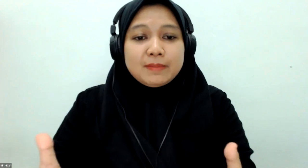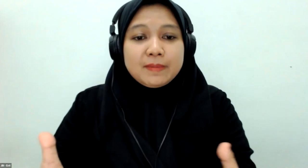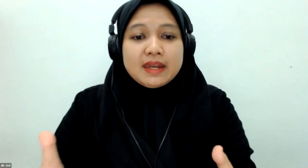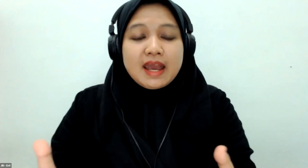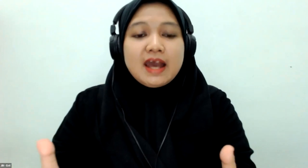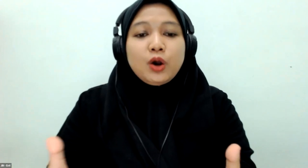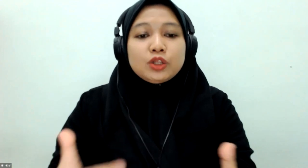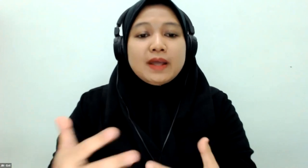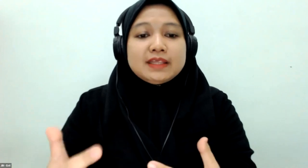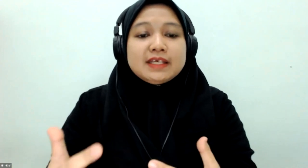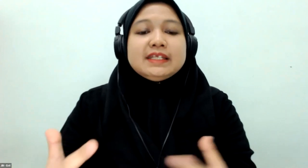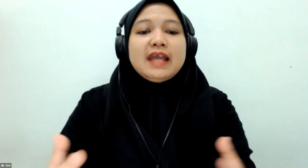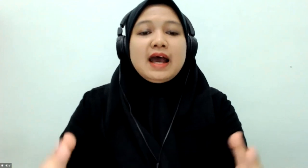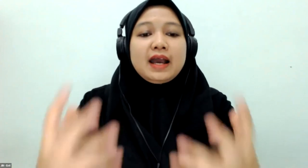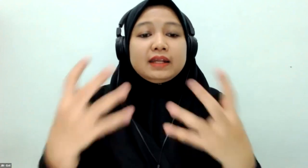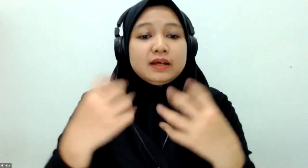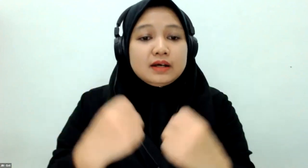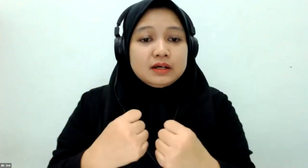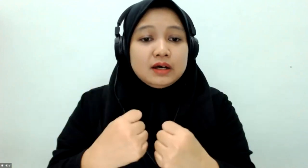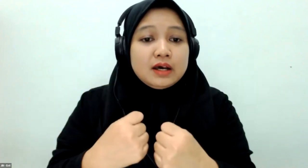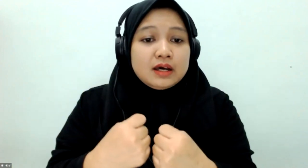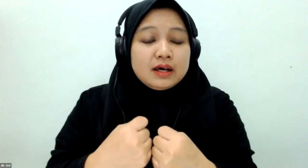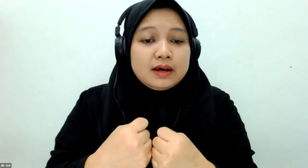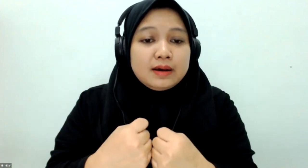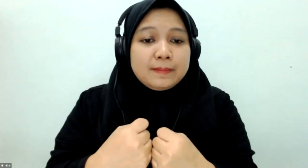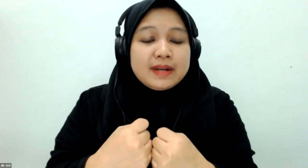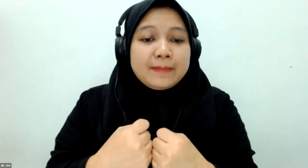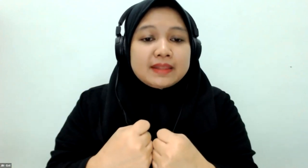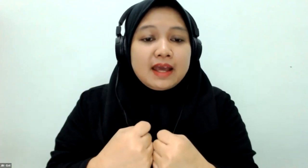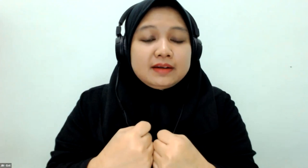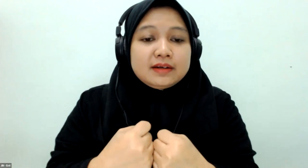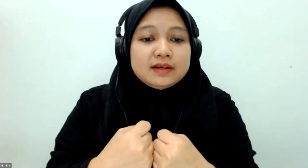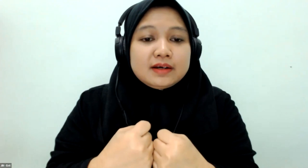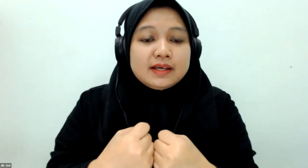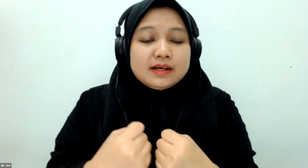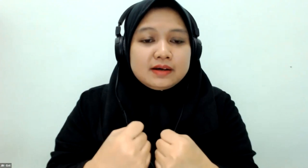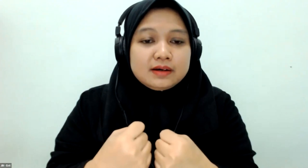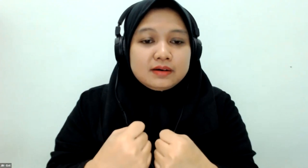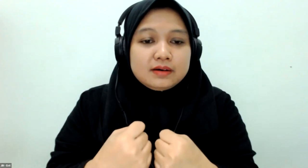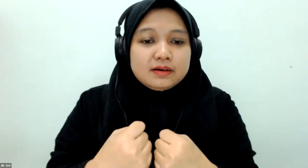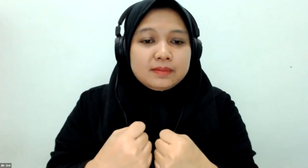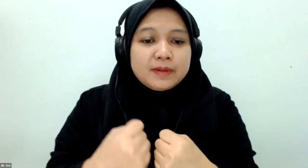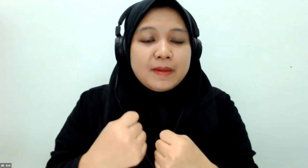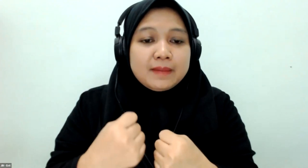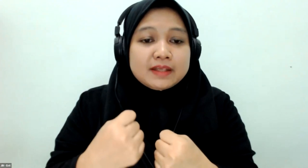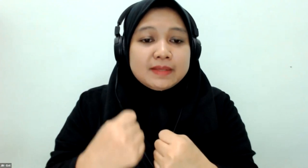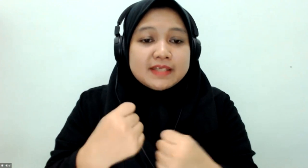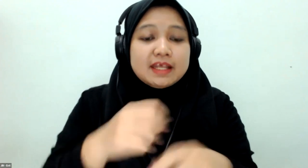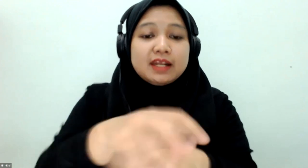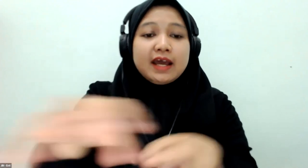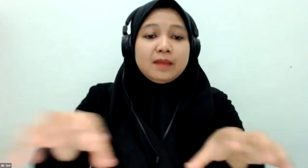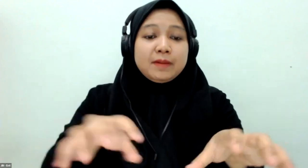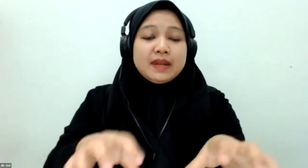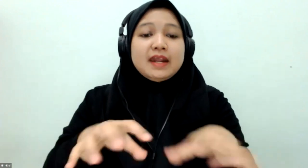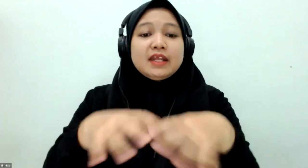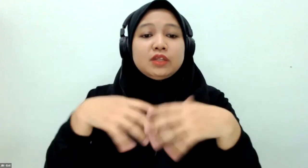daerah-daerah yang berbeda otomatis dia akan Hai mendapatkan berbagai macam